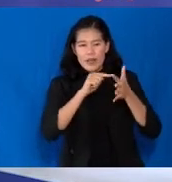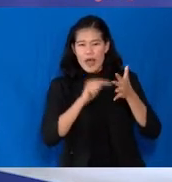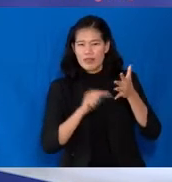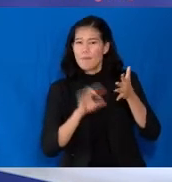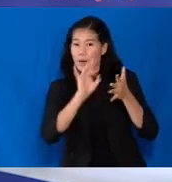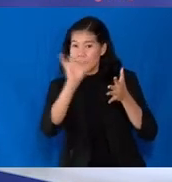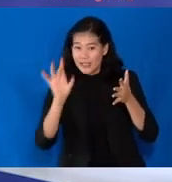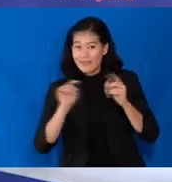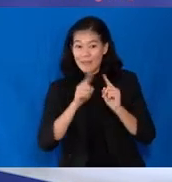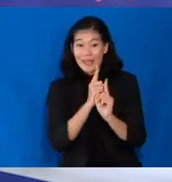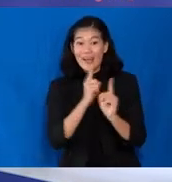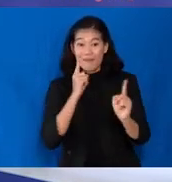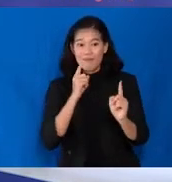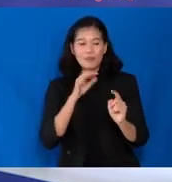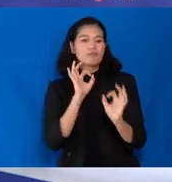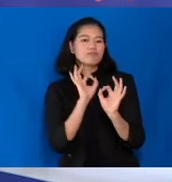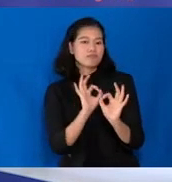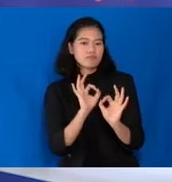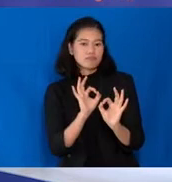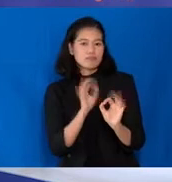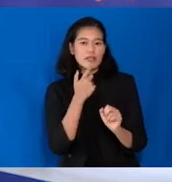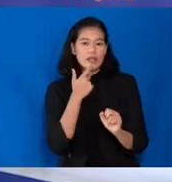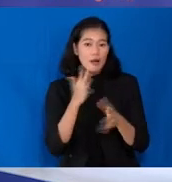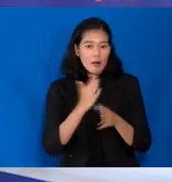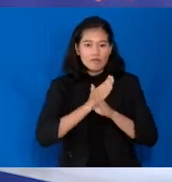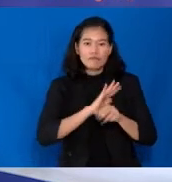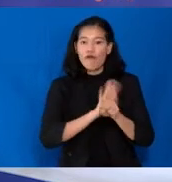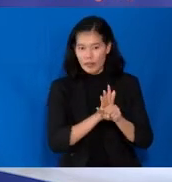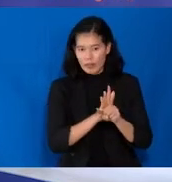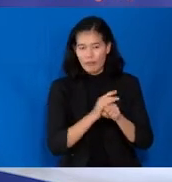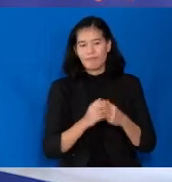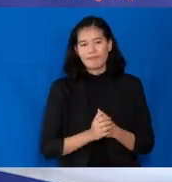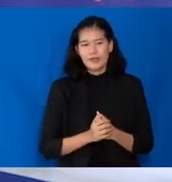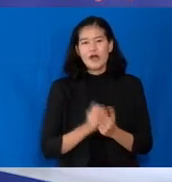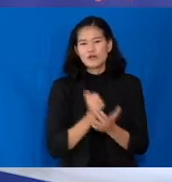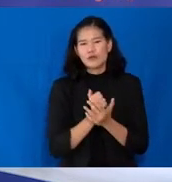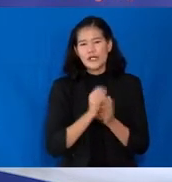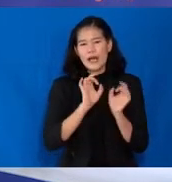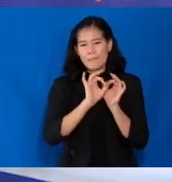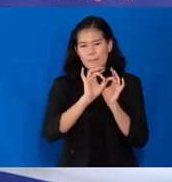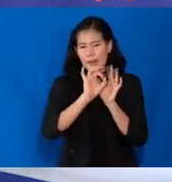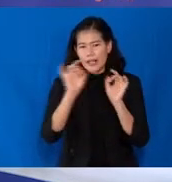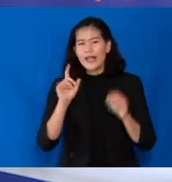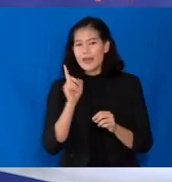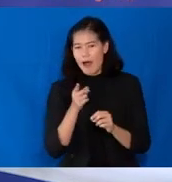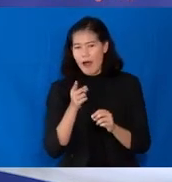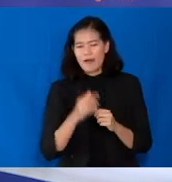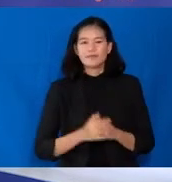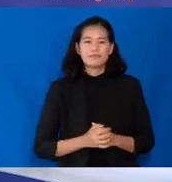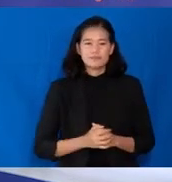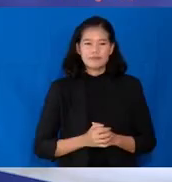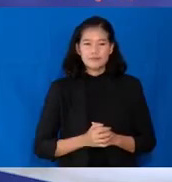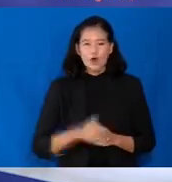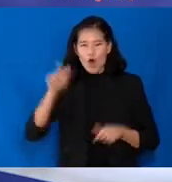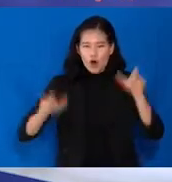percepatan kofit 19 ini diantara banyak pilihan-pilihan yang mungkin diambil atau diusulkan